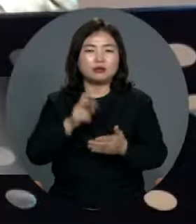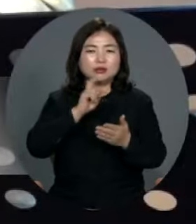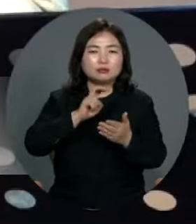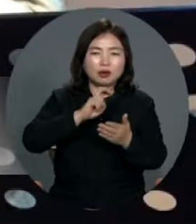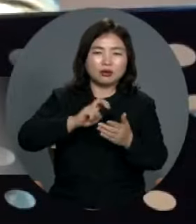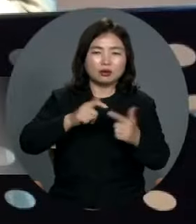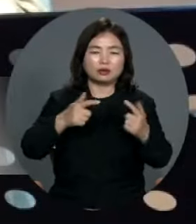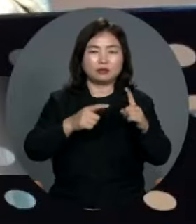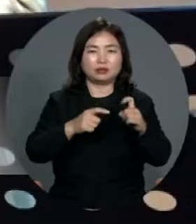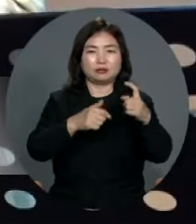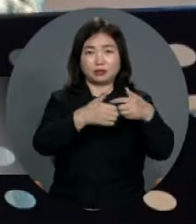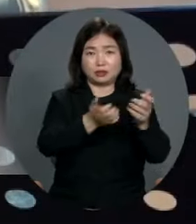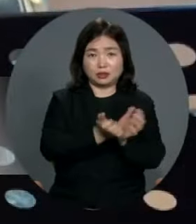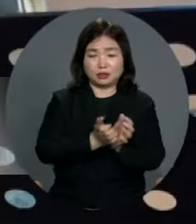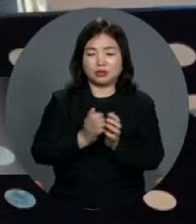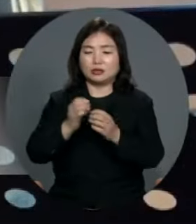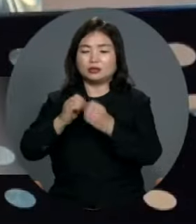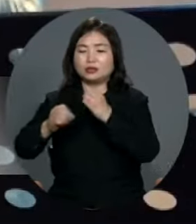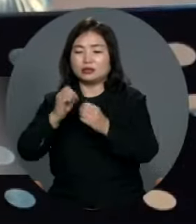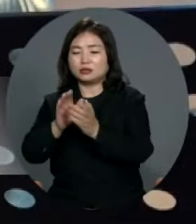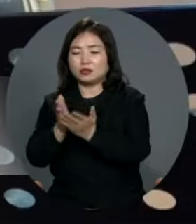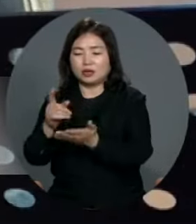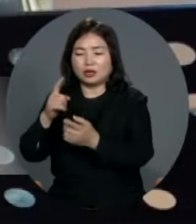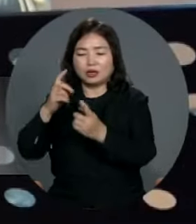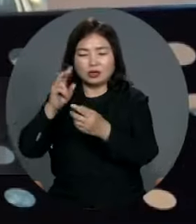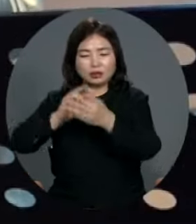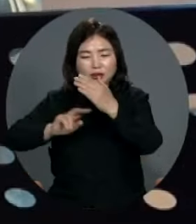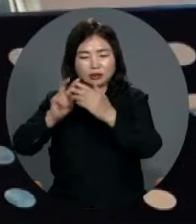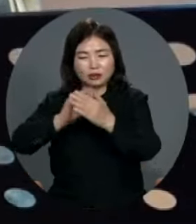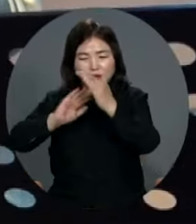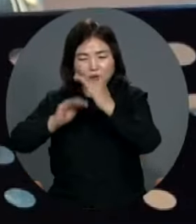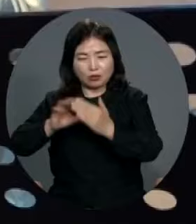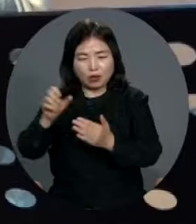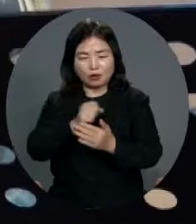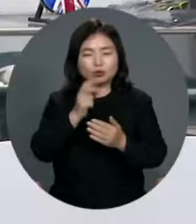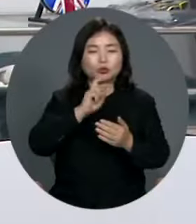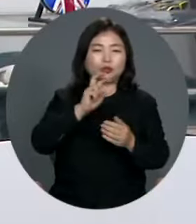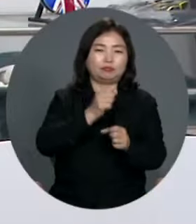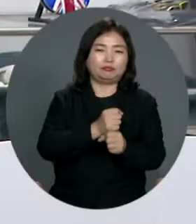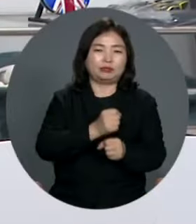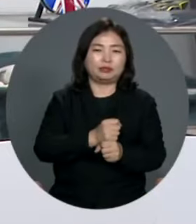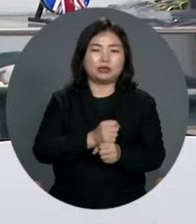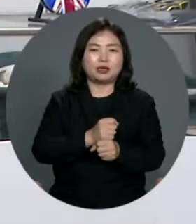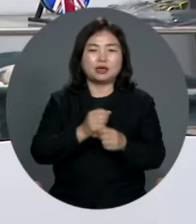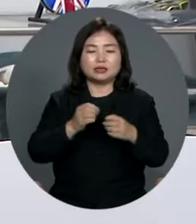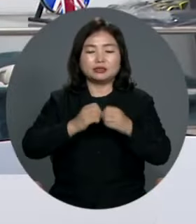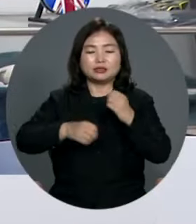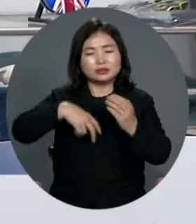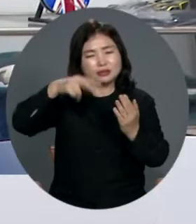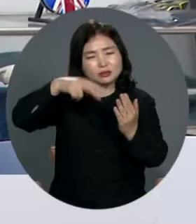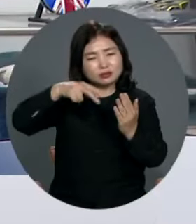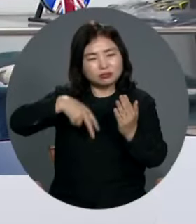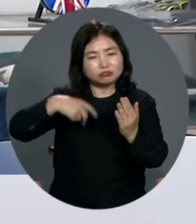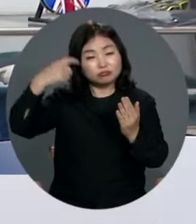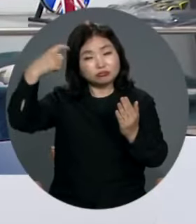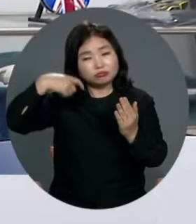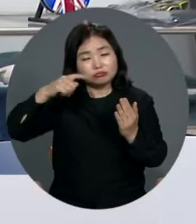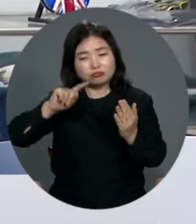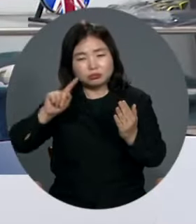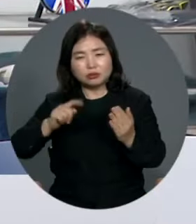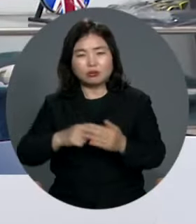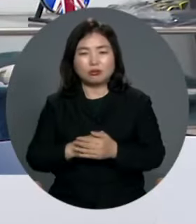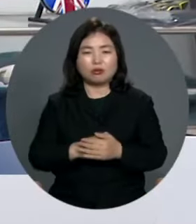음악그룹 11팀은 이 시집에서 가사를 가져와 창작곡을 지었습니다. 이 시를 읽었을 때 전체적으로 느껴지는